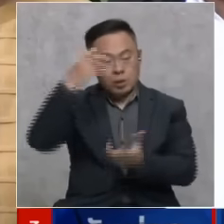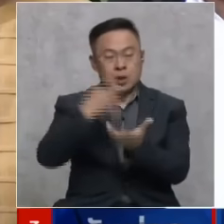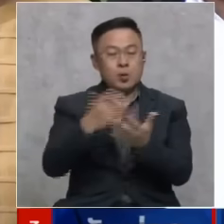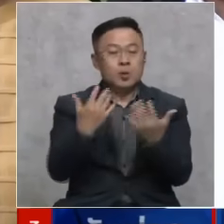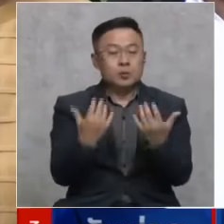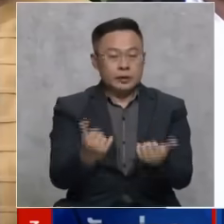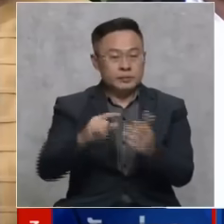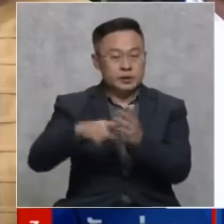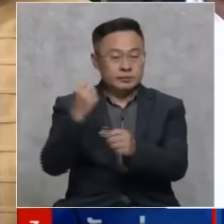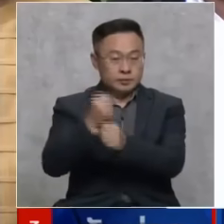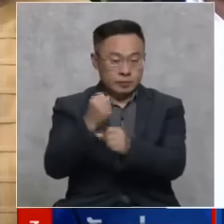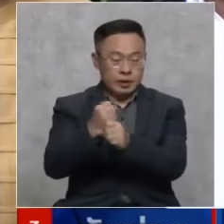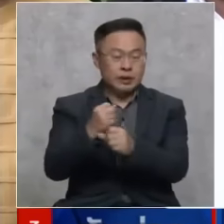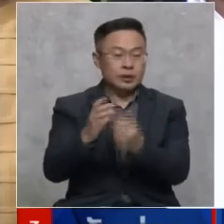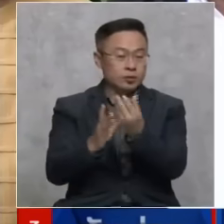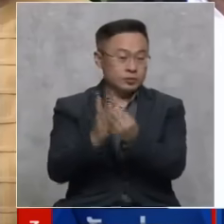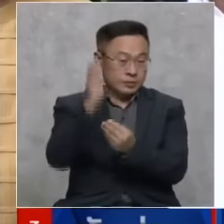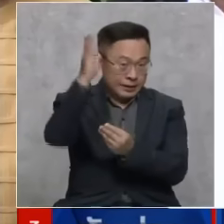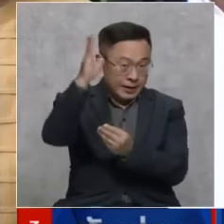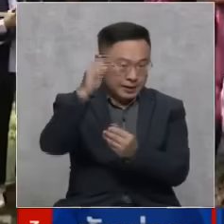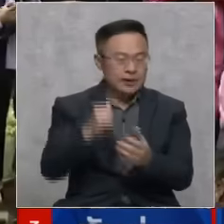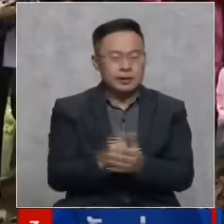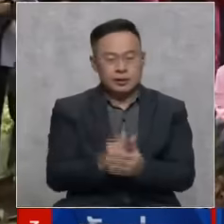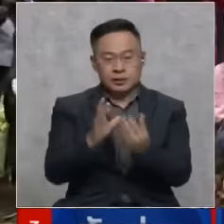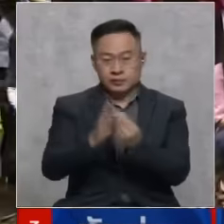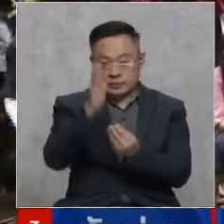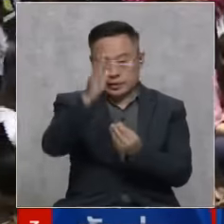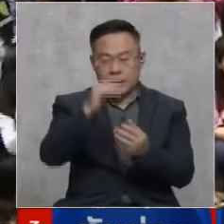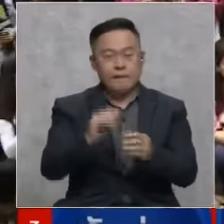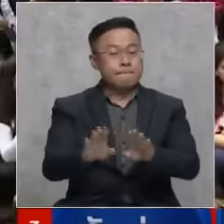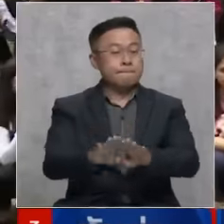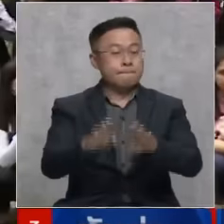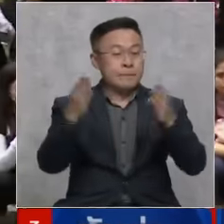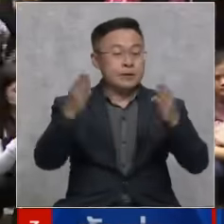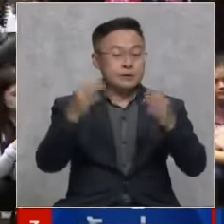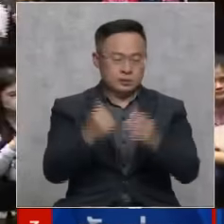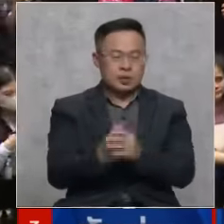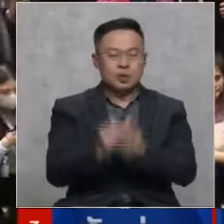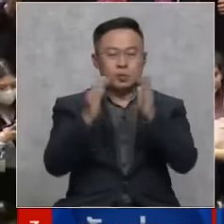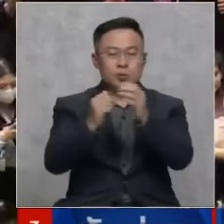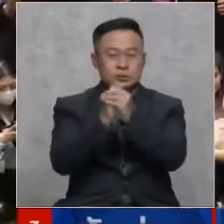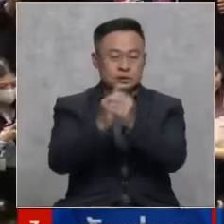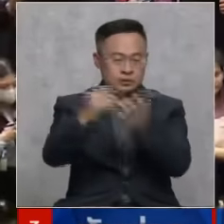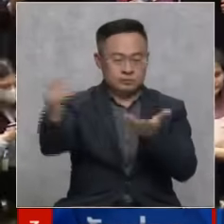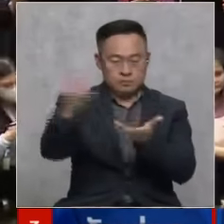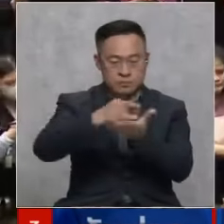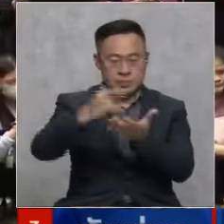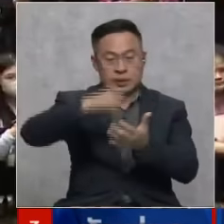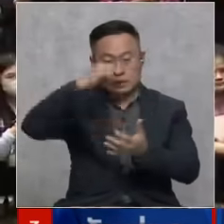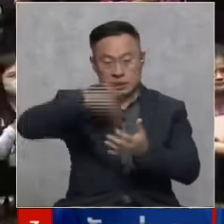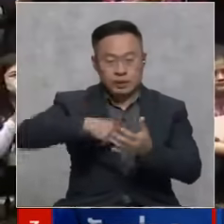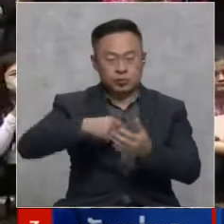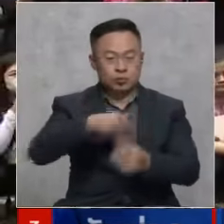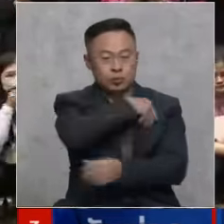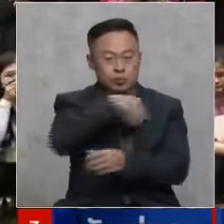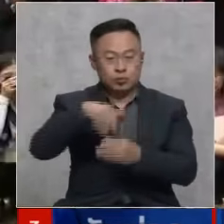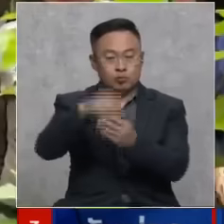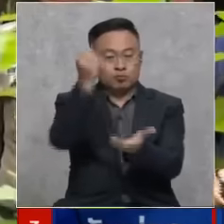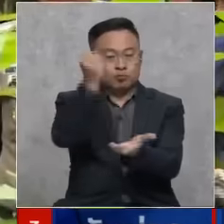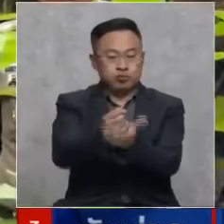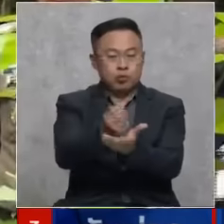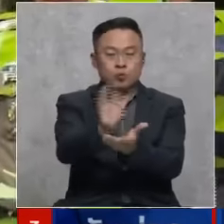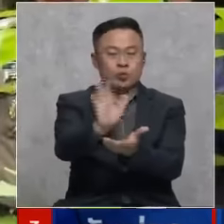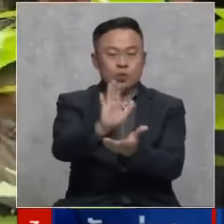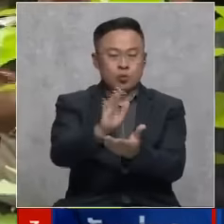อาทิตย์หน้าเนี่ยจะมีเรื่องของการยกเว้นวีซ่าฟรีของคนจีนที่เข้ามาในบ้านเรานะคะนายกบอกว่าจะมีการพูดคุยกับผู้ประกอบการ